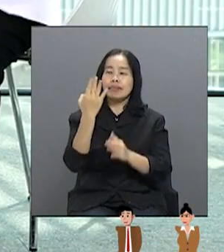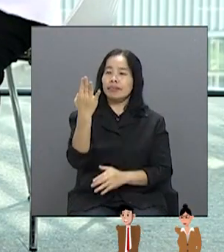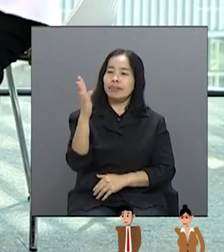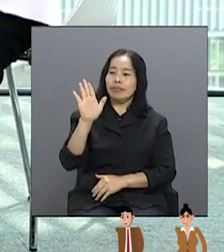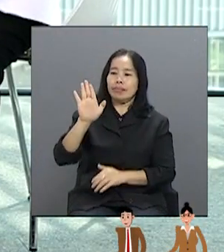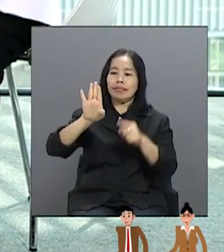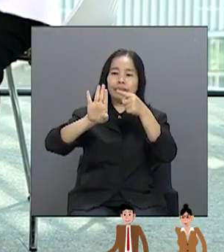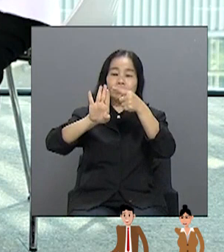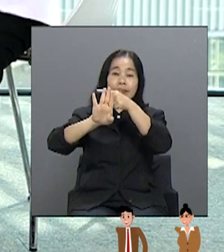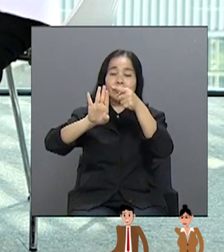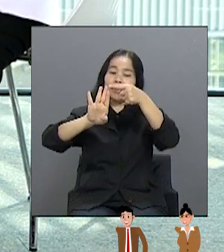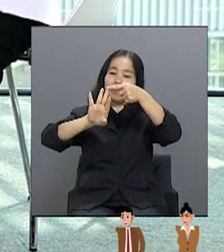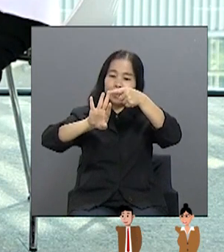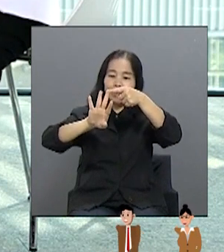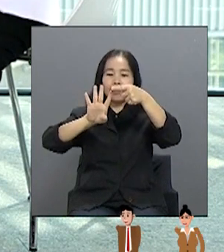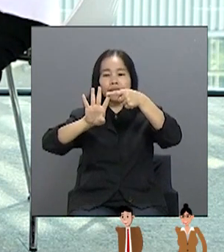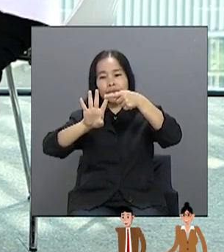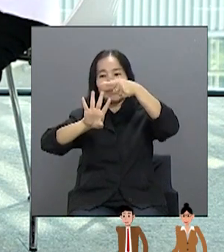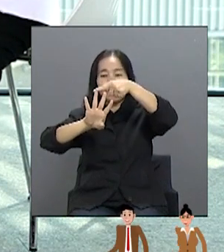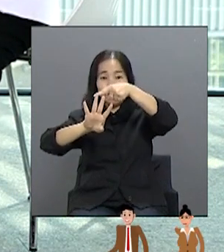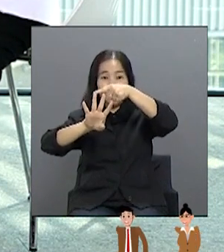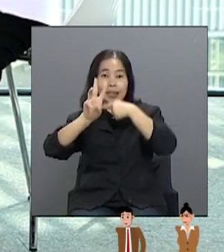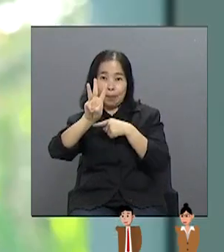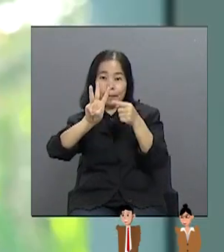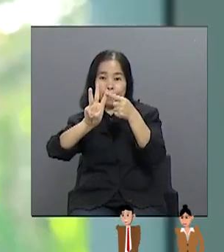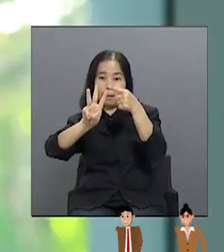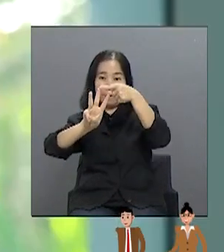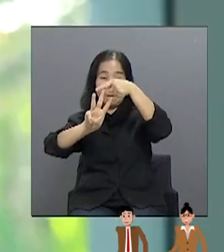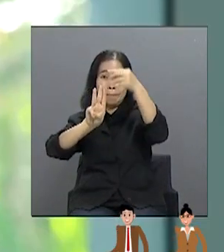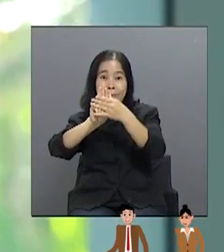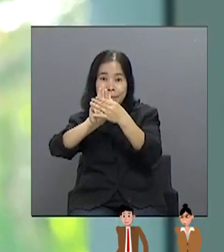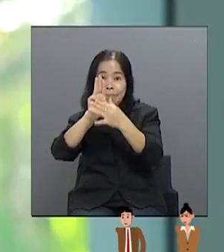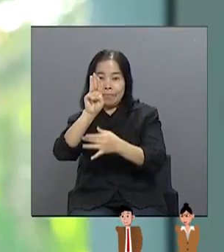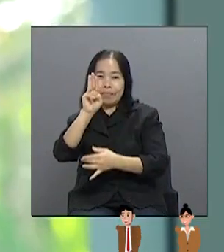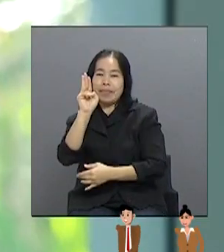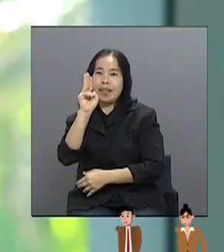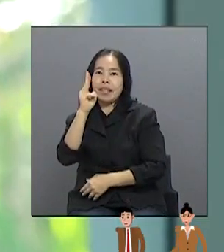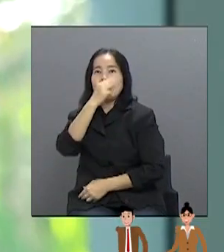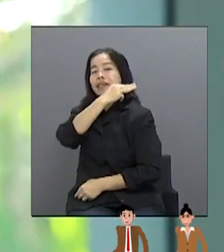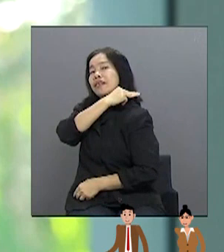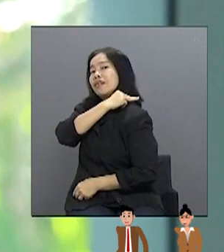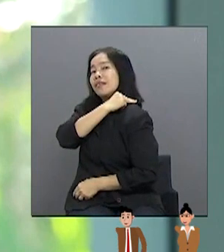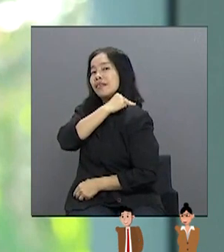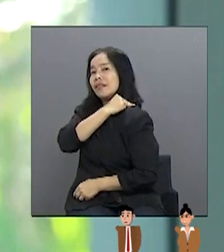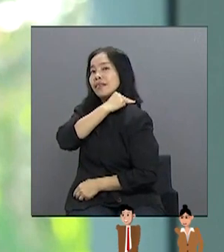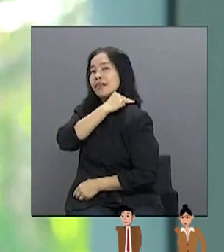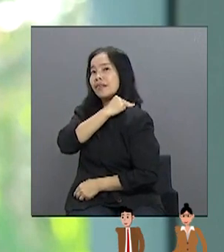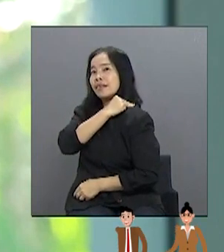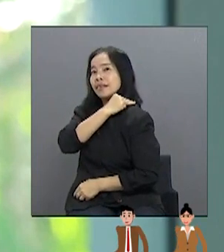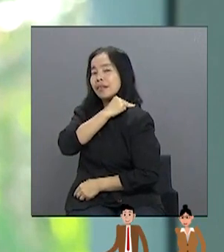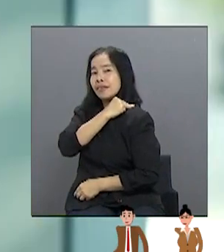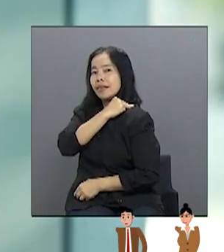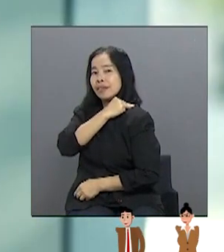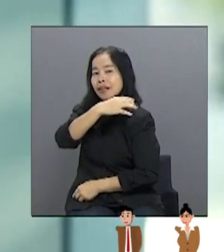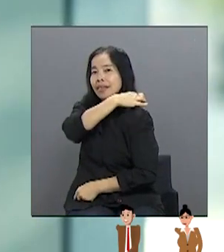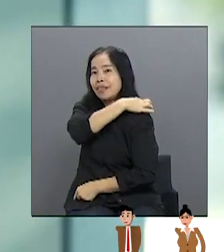ที่สุดอาจจะนิ้วชี้นิ้วกลางแล้วก็นิ้วนางค่ะกดลงไปที่ บ่าของเราเลย บ่าของเราอันนี้เดี๋ยวมีคุณผู้